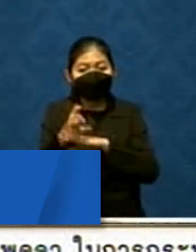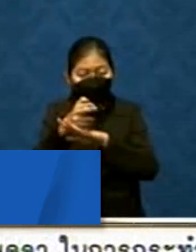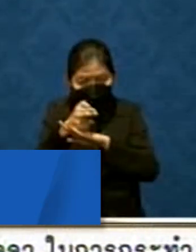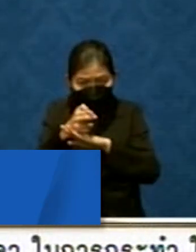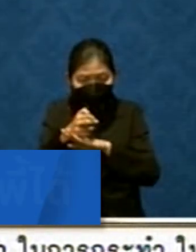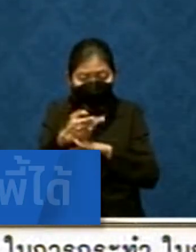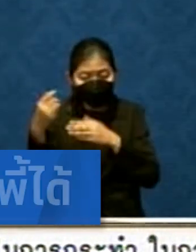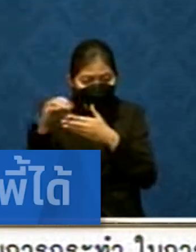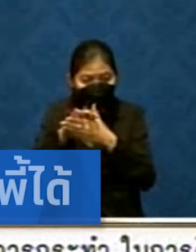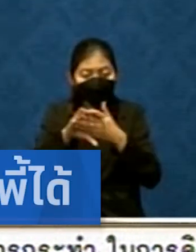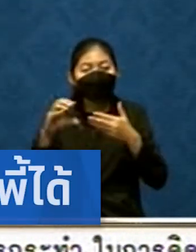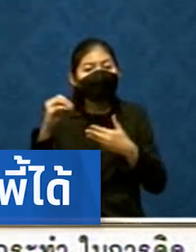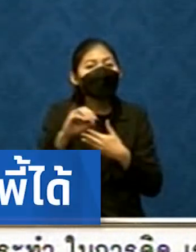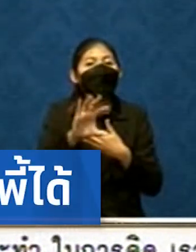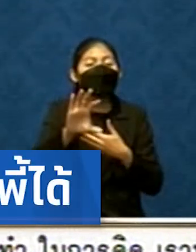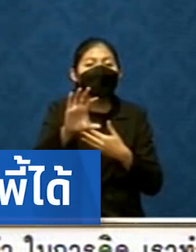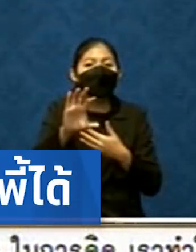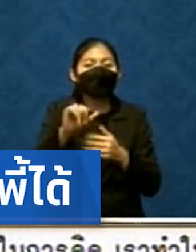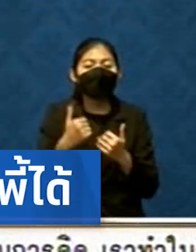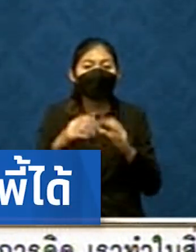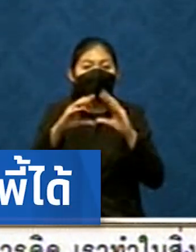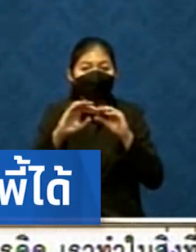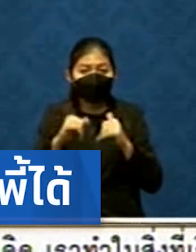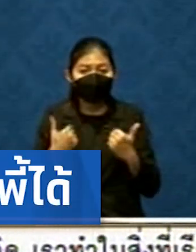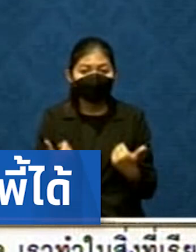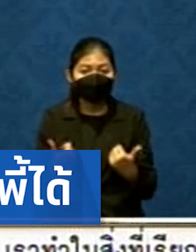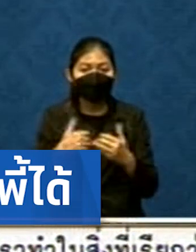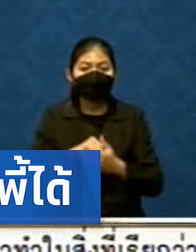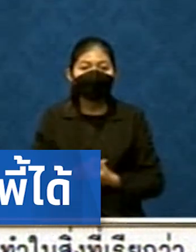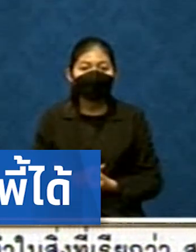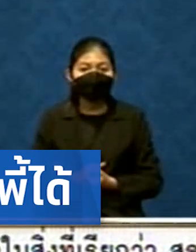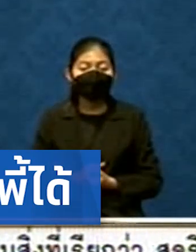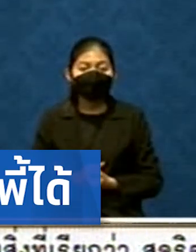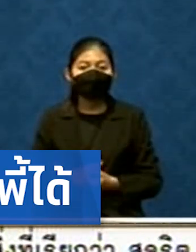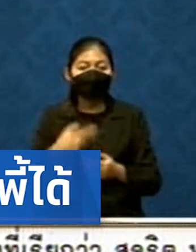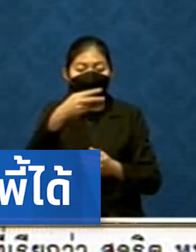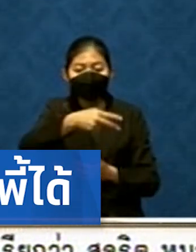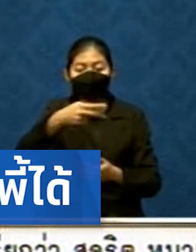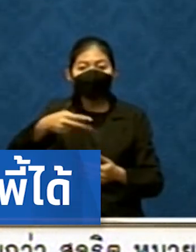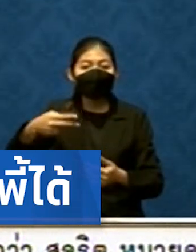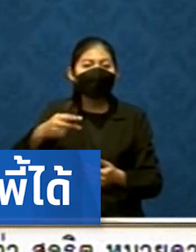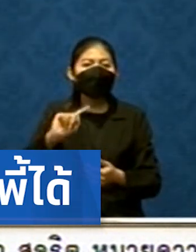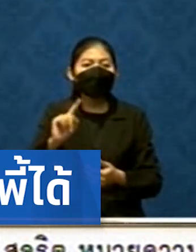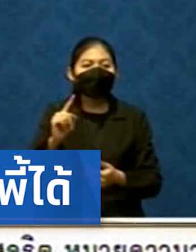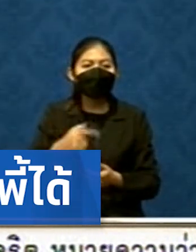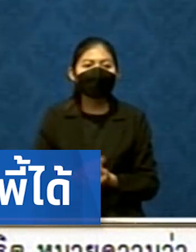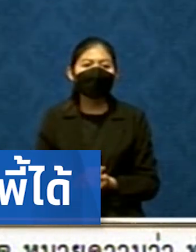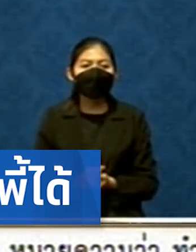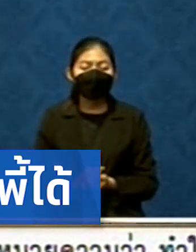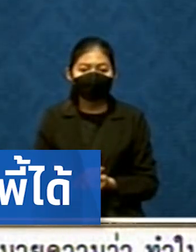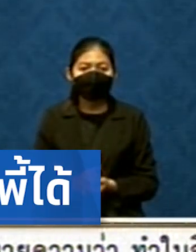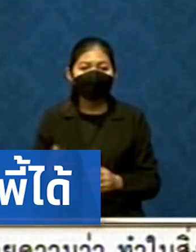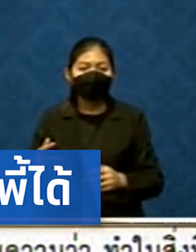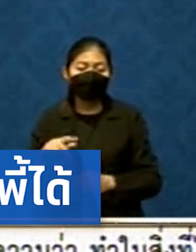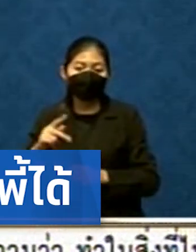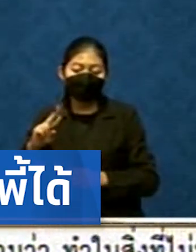าเปิดณที่ประชุมแห่งนี้ค่ะที่มีข้อความโดยท่านรัฐมนตรีว่าการกระทรวง